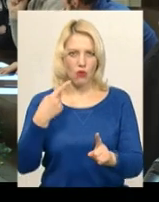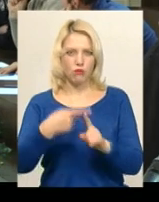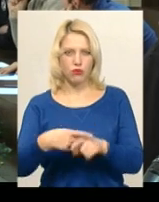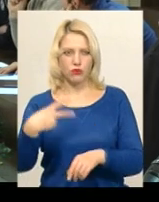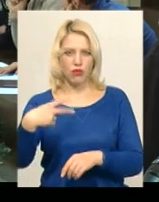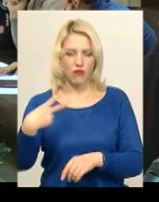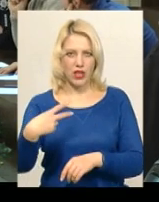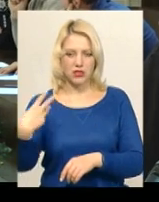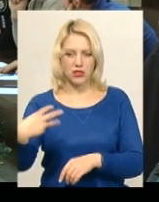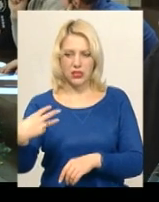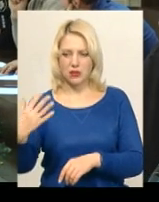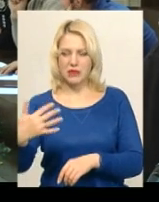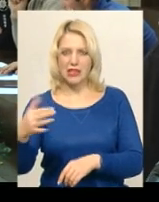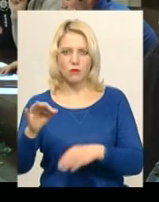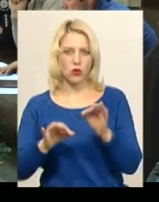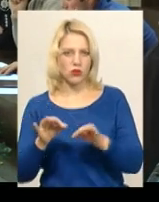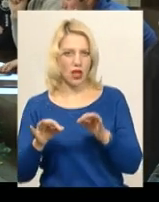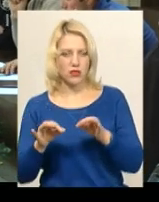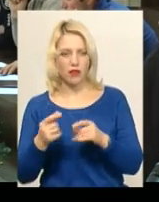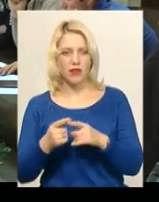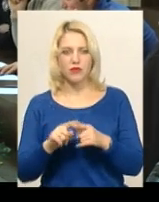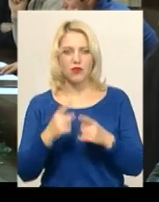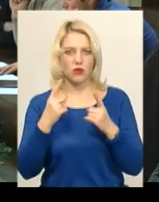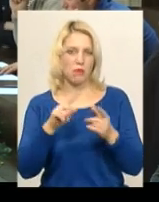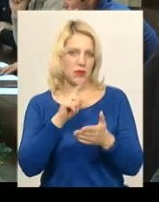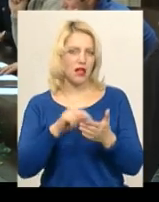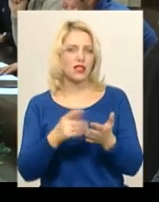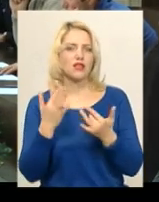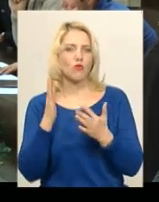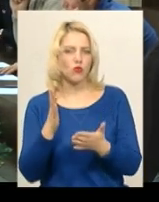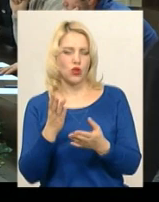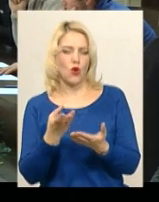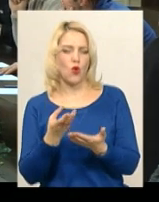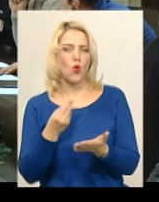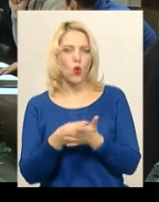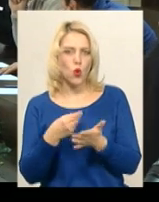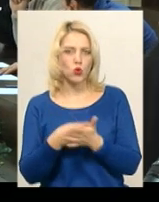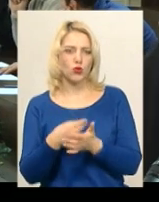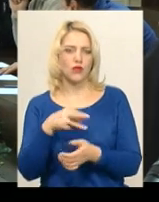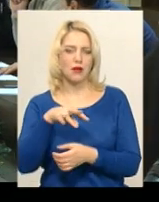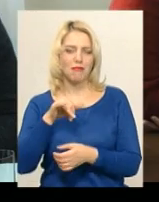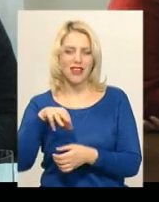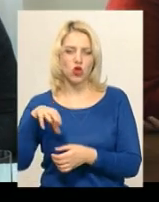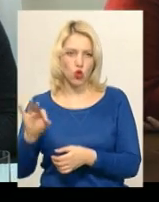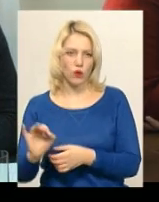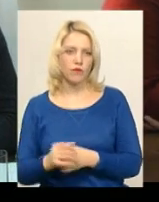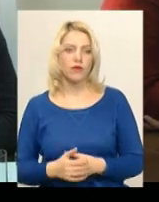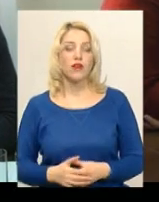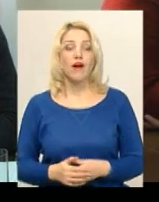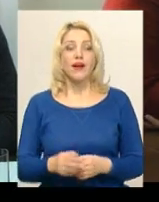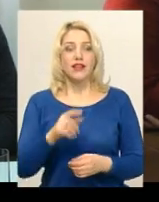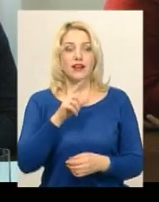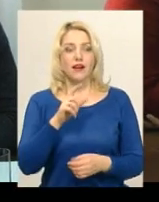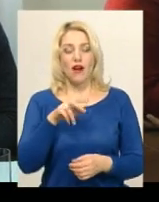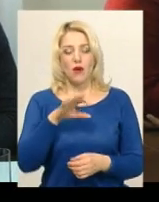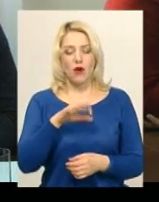50%. І поки що це одне з великих питань, скільки буде коштувати сама процедура розмитнення. Олександр Півторак